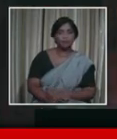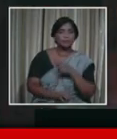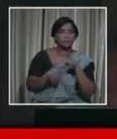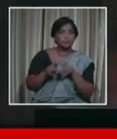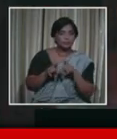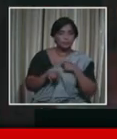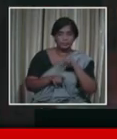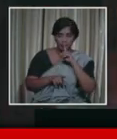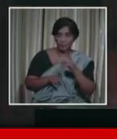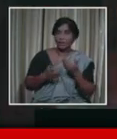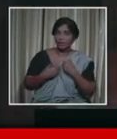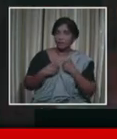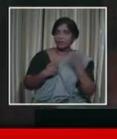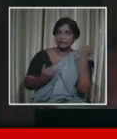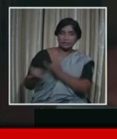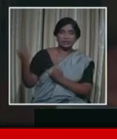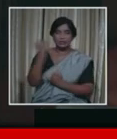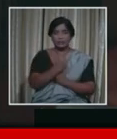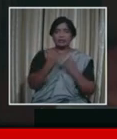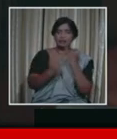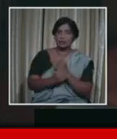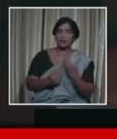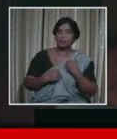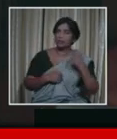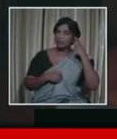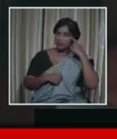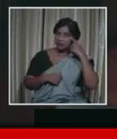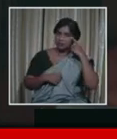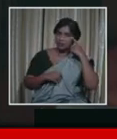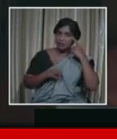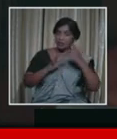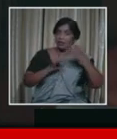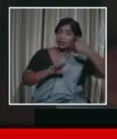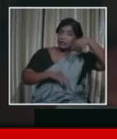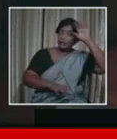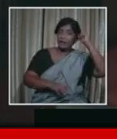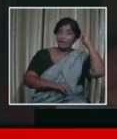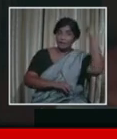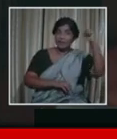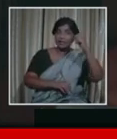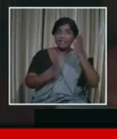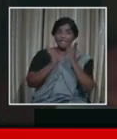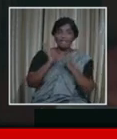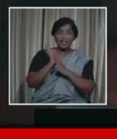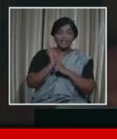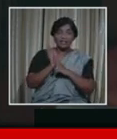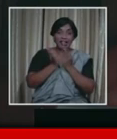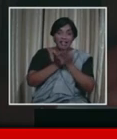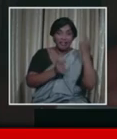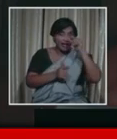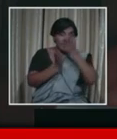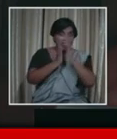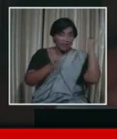mama kiwe api ekine kaata angilla dik karan na giyot mama hitana wa vijaya apu dao seven dal kang angilla dik karan na pulwa. Da ekata ma